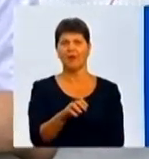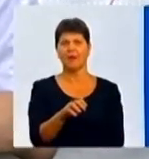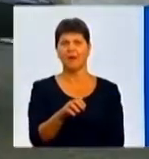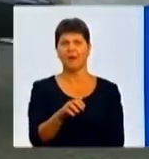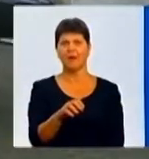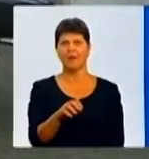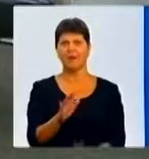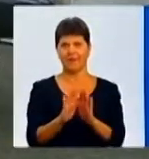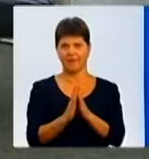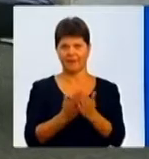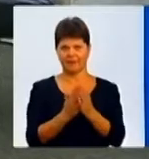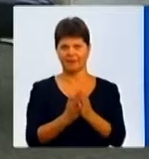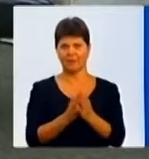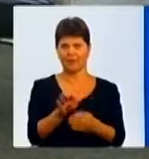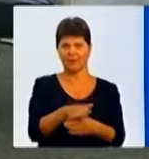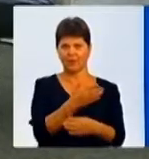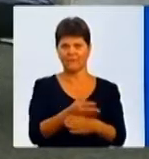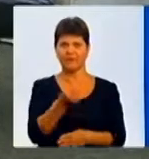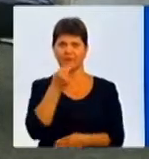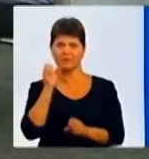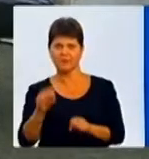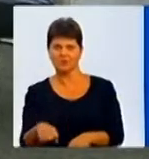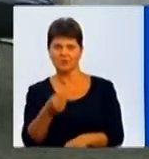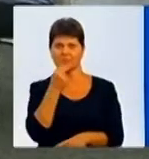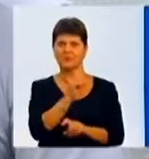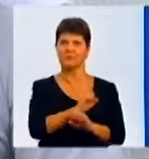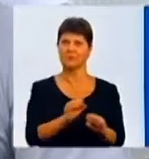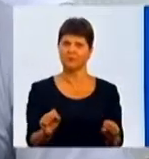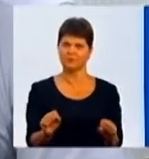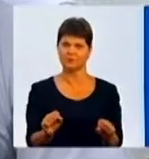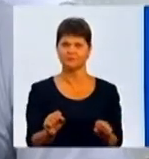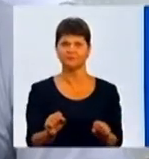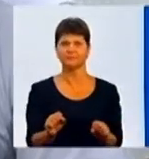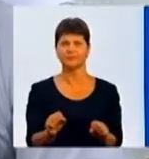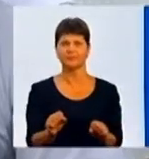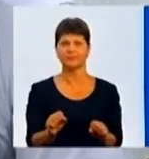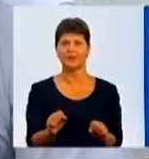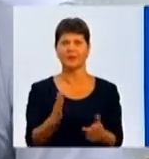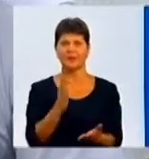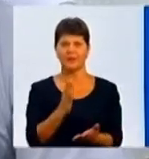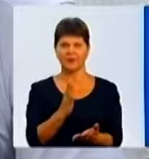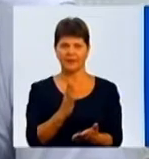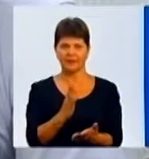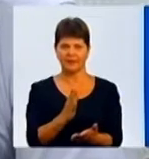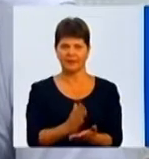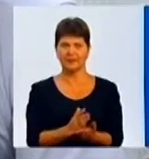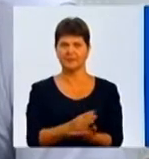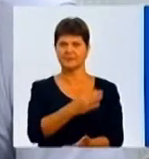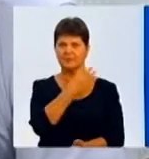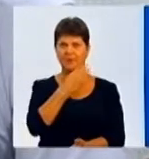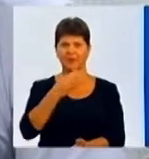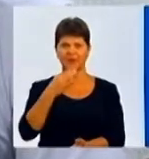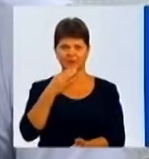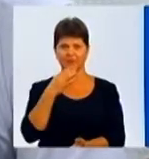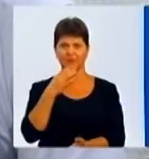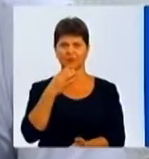Література їх поділяє на їстивні і неїстивні. От, в нас досить таки багато різноманітних,